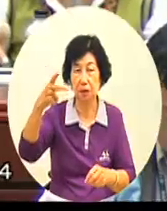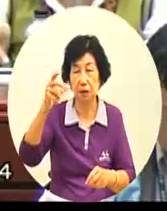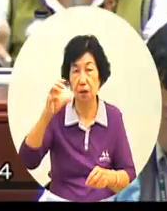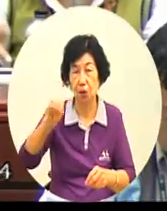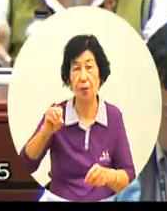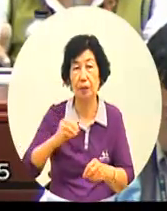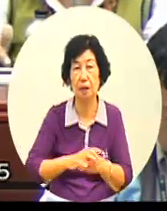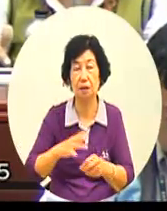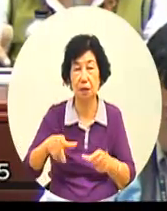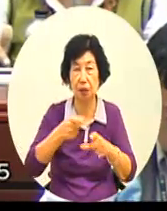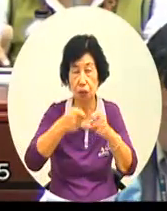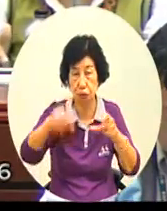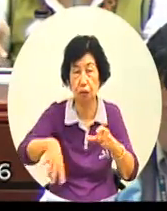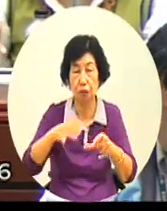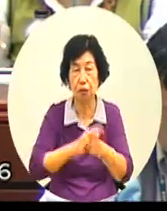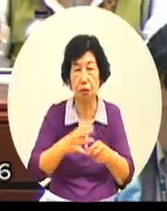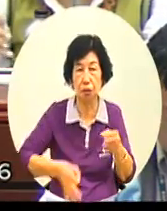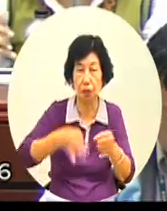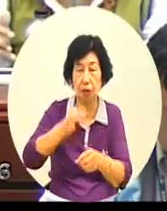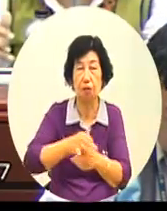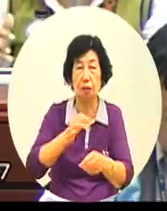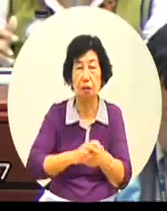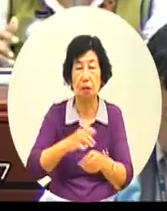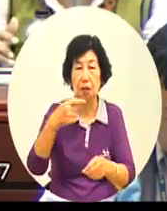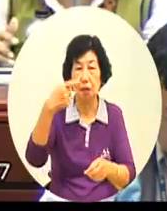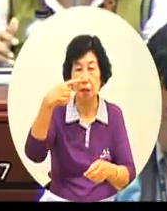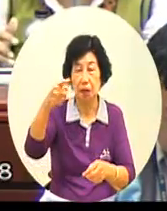所执行地方自治的统筹预算是